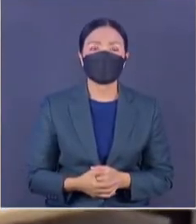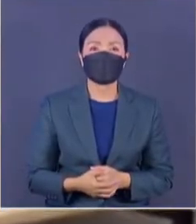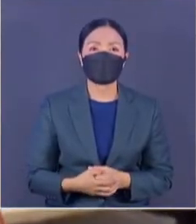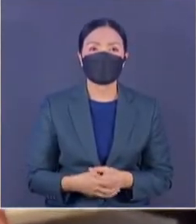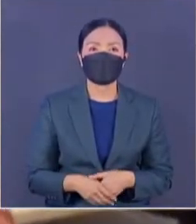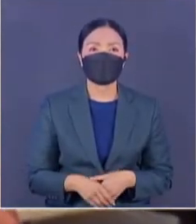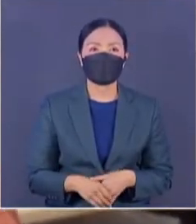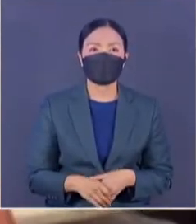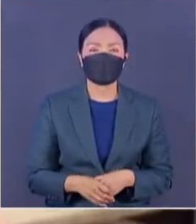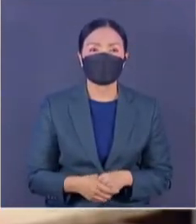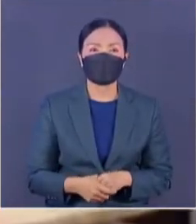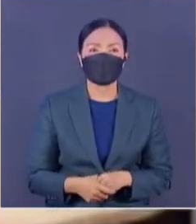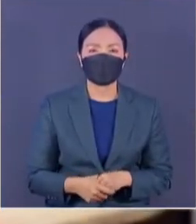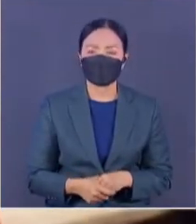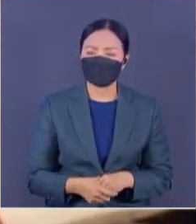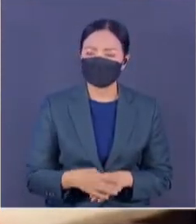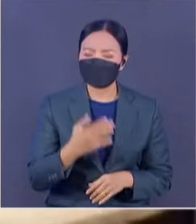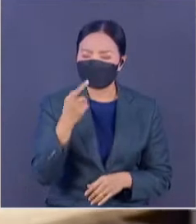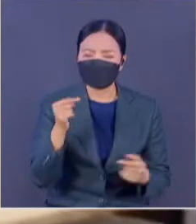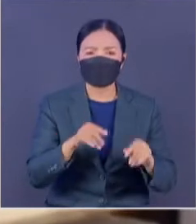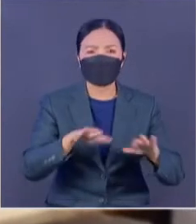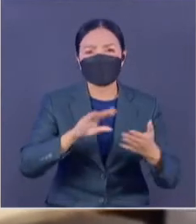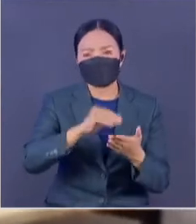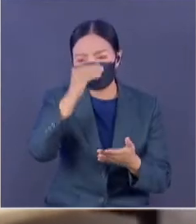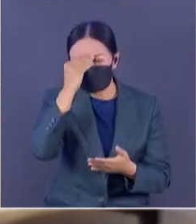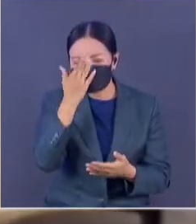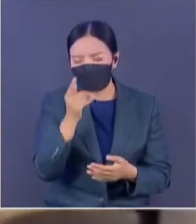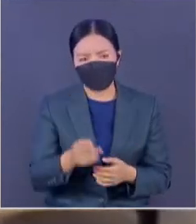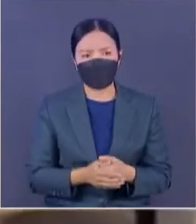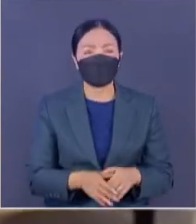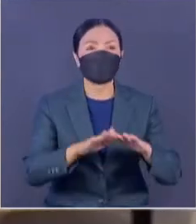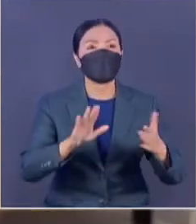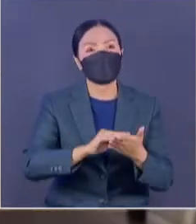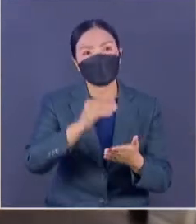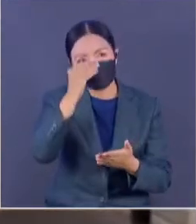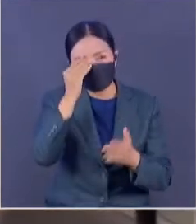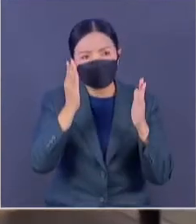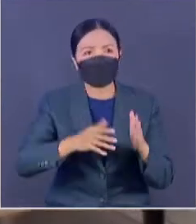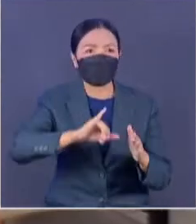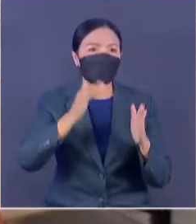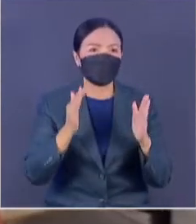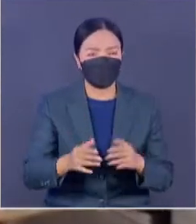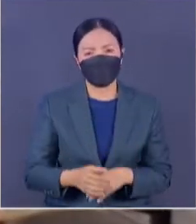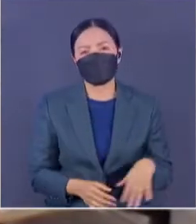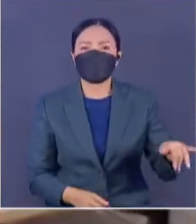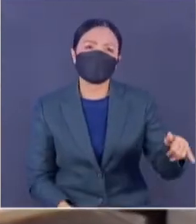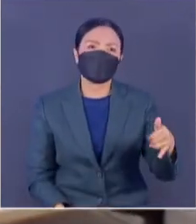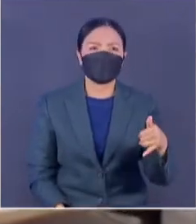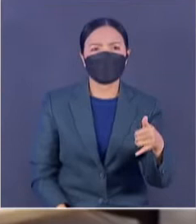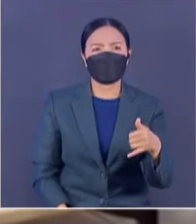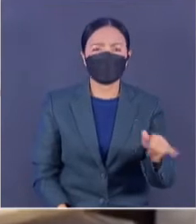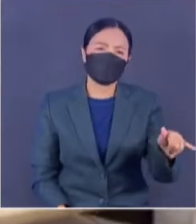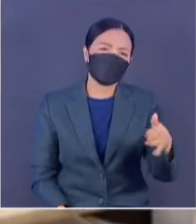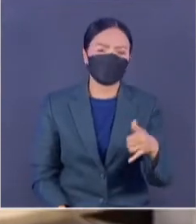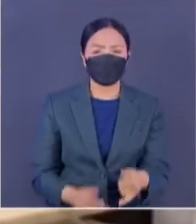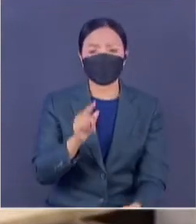ะคร ับ เอ้าทำเรื่องทำแต่เฉพาะเด็กนักเรียนอะครับ เพราะว่าเด็กนักเรียนเนี่ยบางคนเนี่ยเขาเดินแล้วเขาแบบบางคนมันมีแบบกว